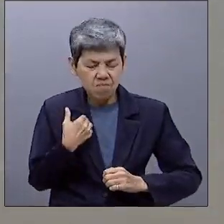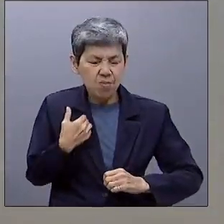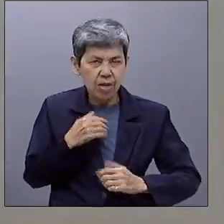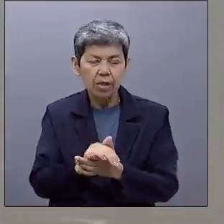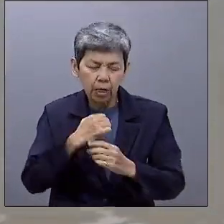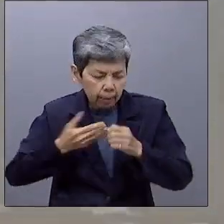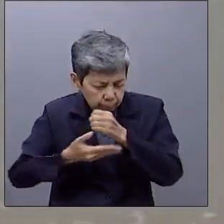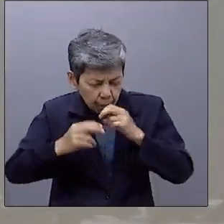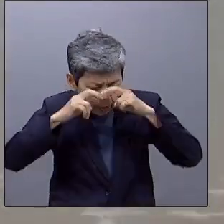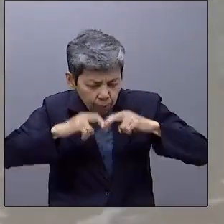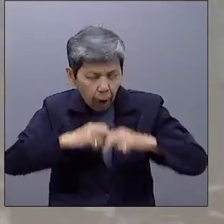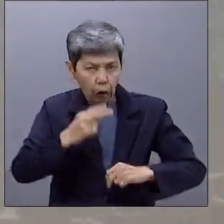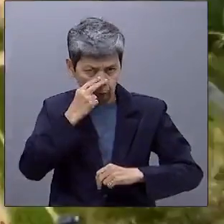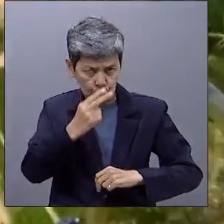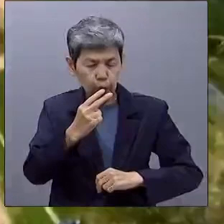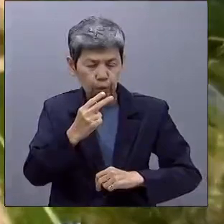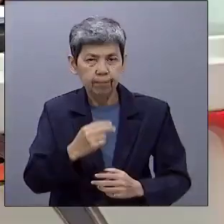นำไปวิเคราะห์ในห้องปฏิบัติการต่อไปค่ะ